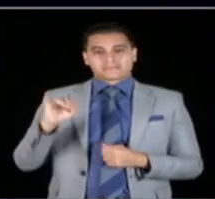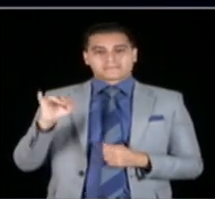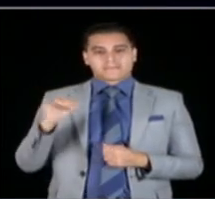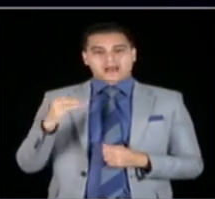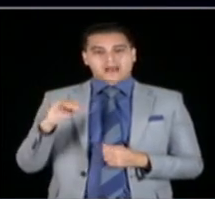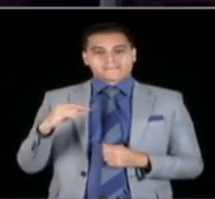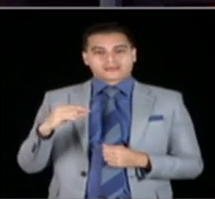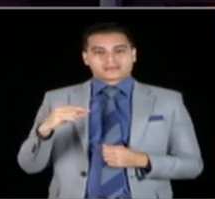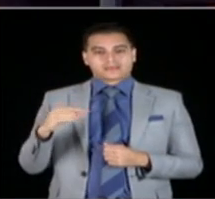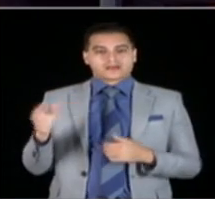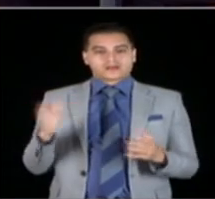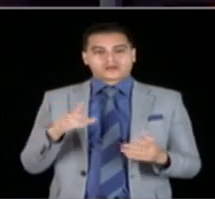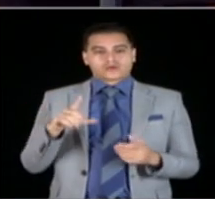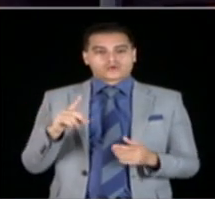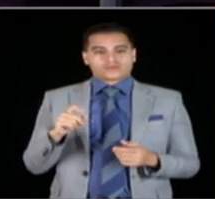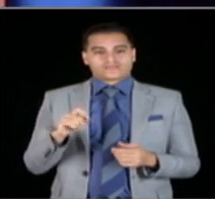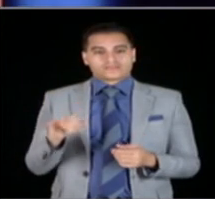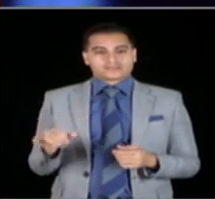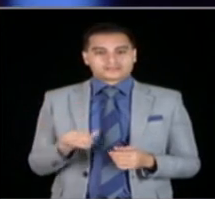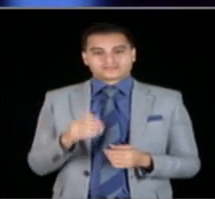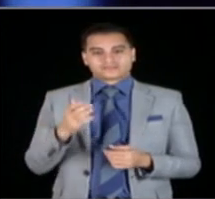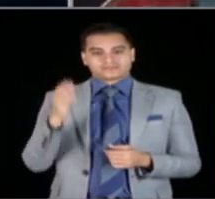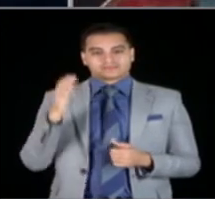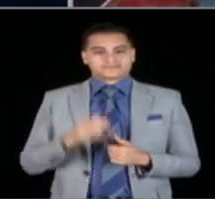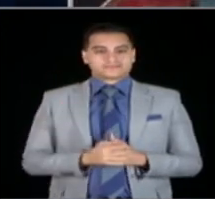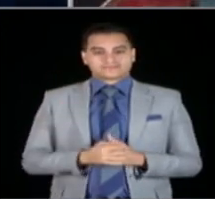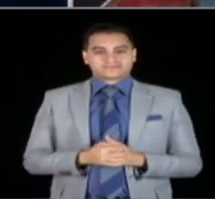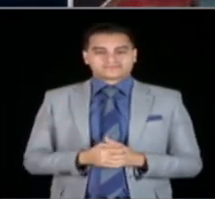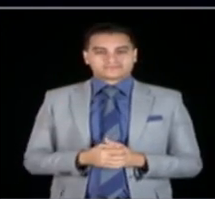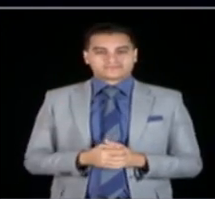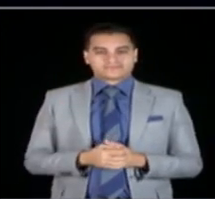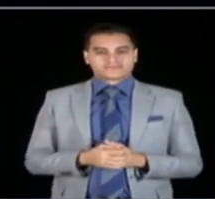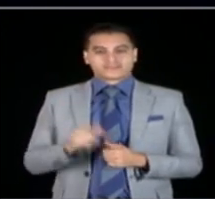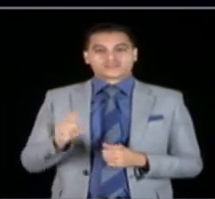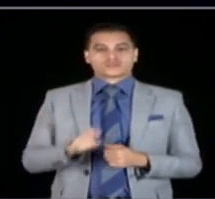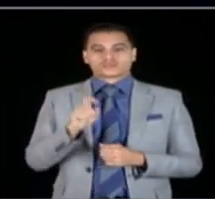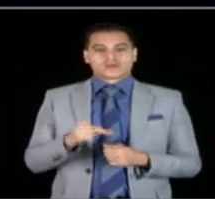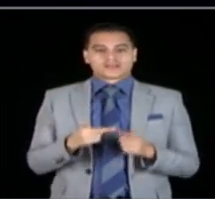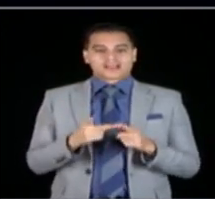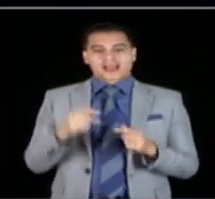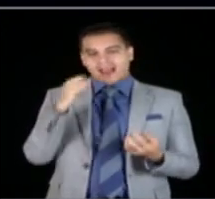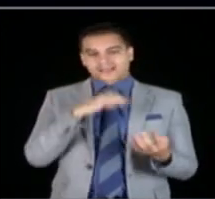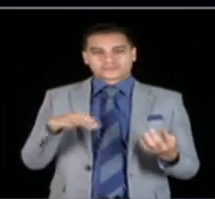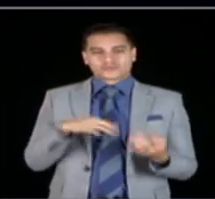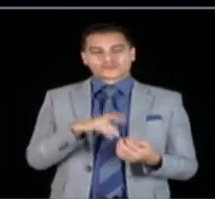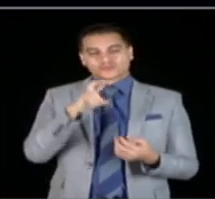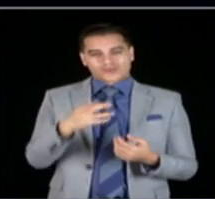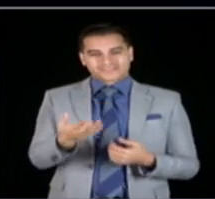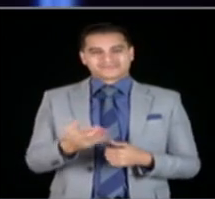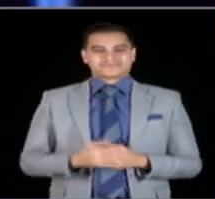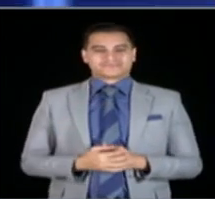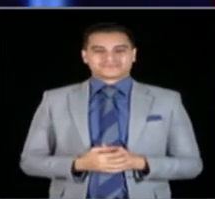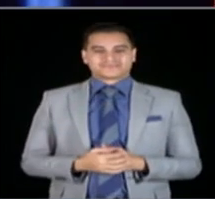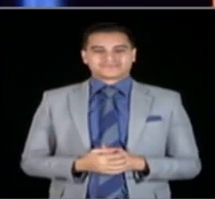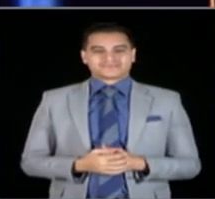محمد لطفي. طب والله كنت هقول محمد لطفي. السؤال الثاني أغاني موسيقى، والسؤال هو: